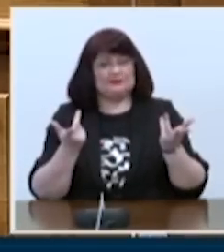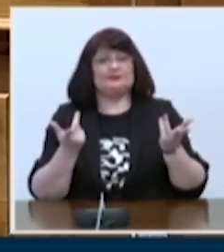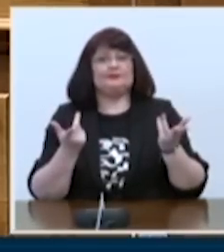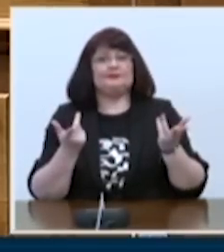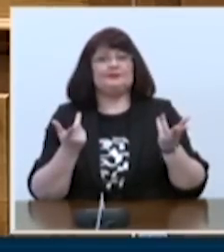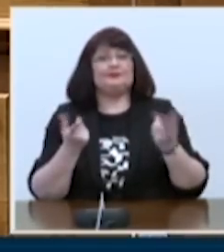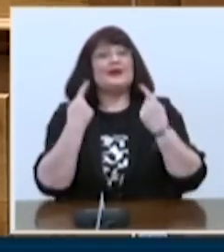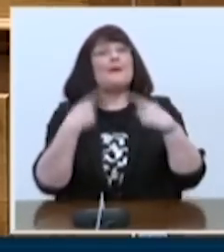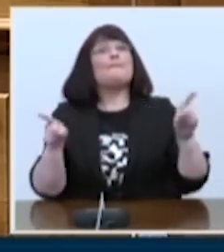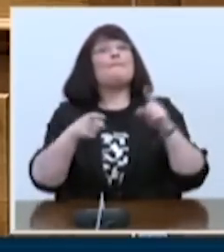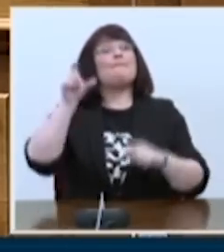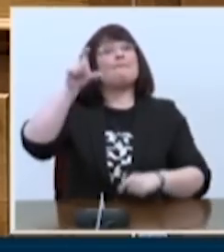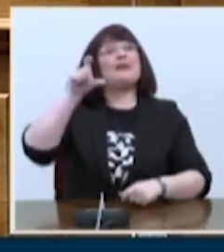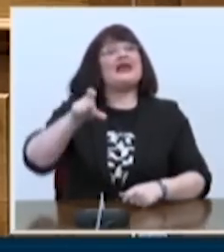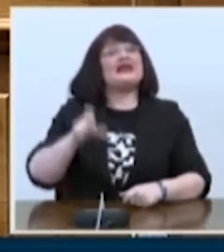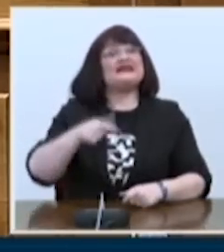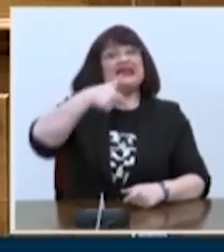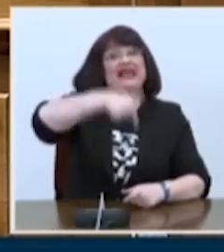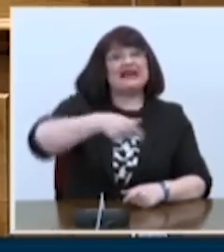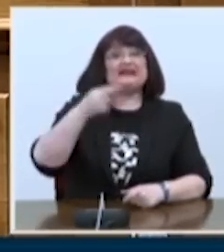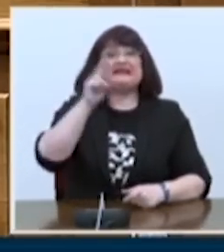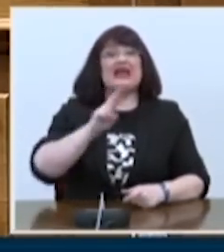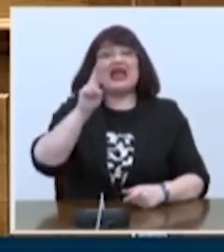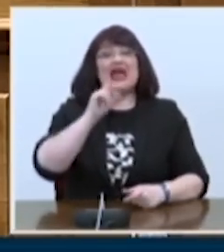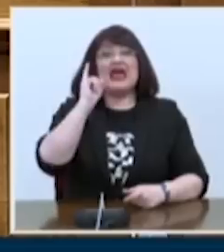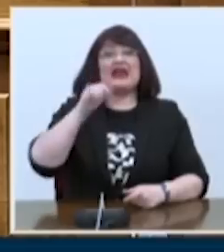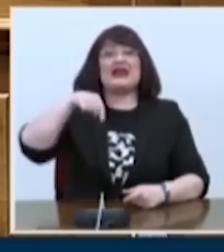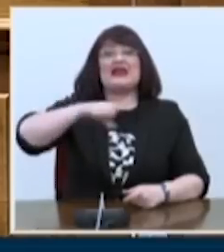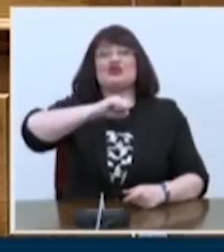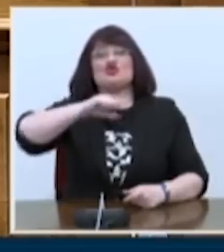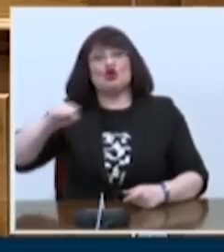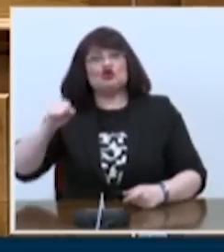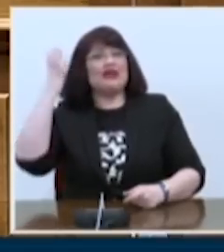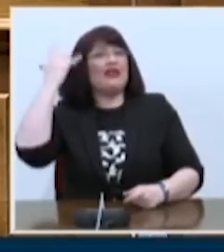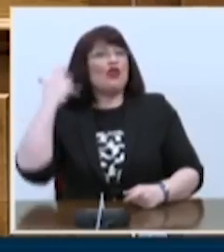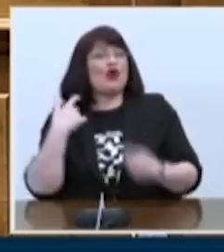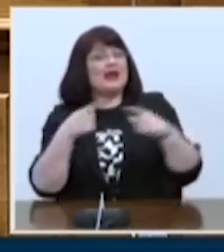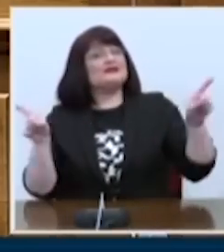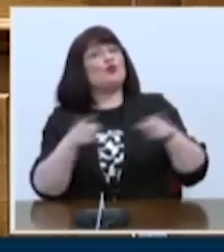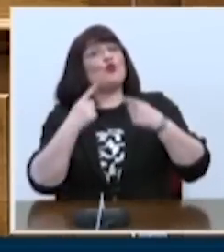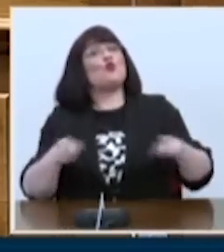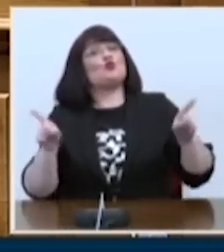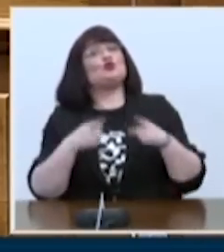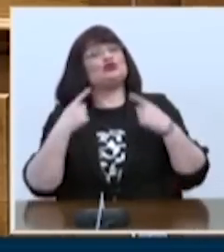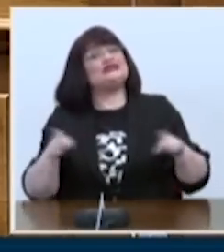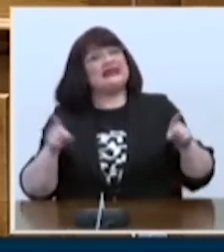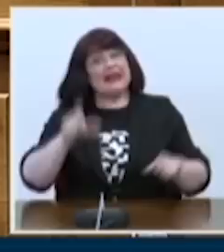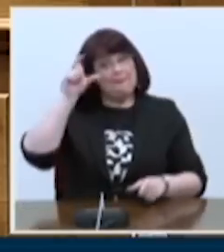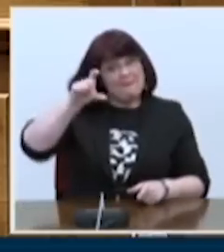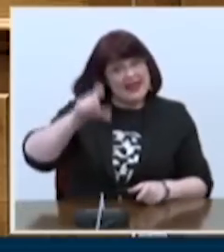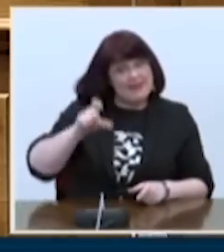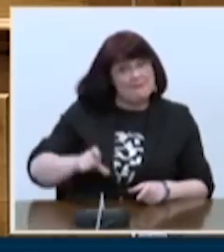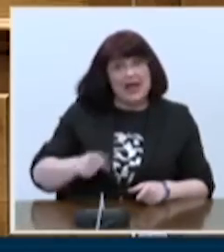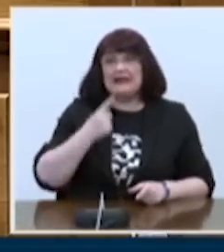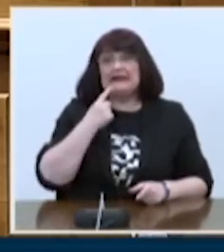ποίηση του Γιάννη Ρίτσου και την μουσική του Μίκη Θεοδωράκη που τη μελοποίησε. Και